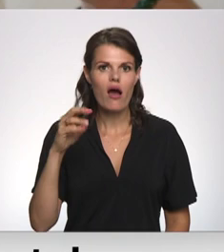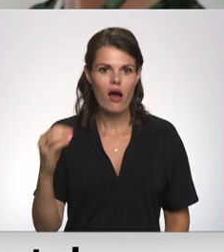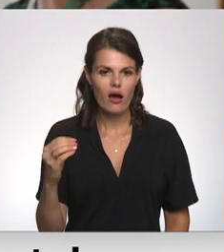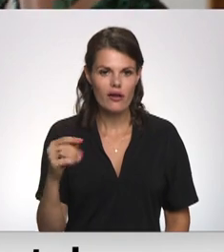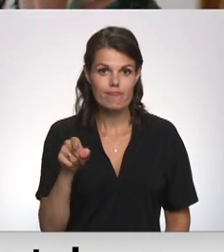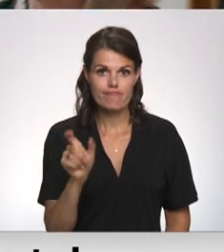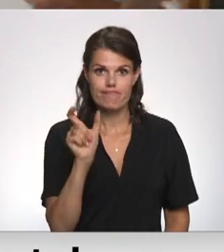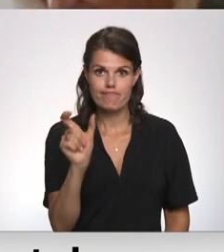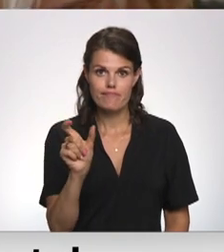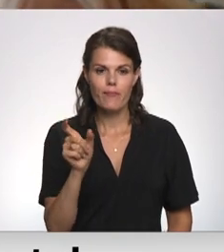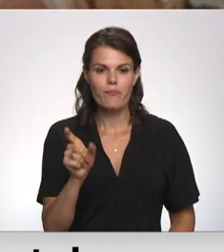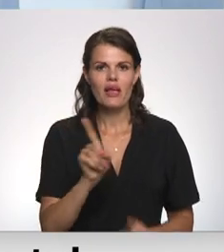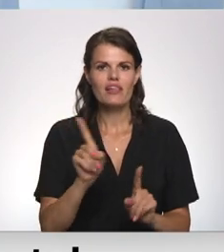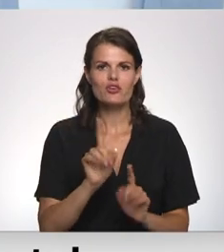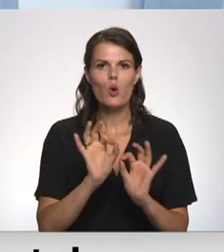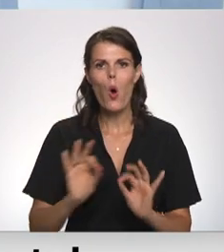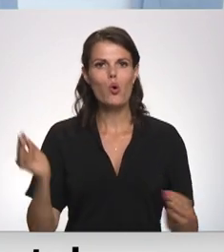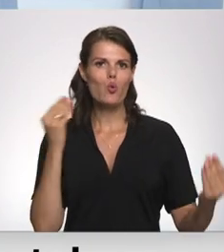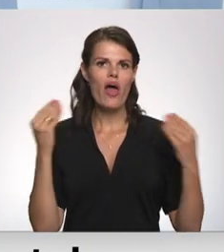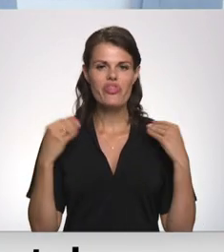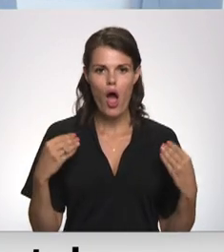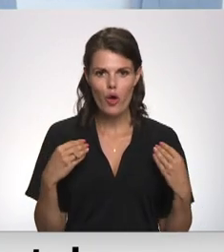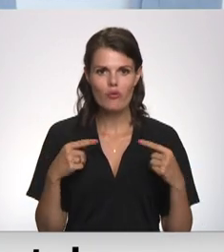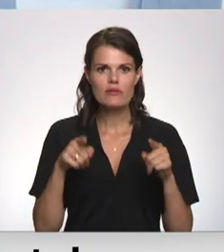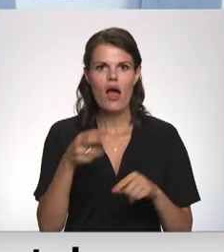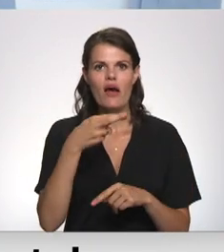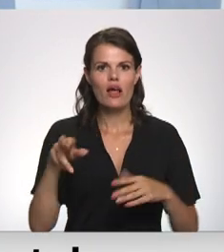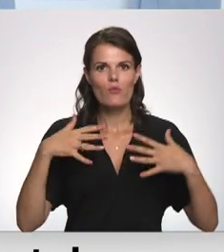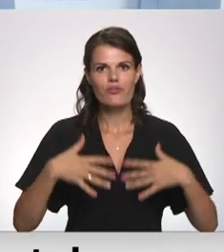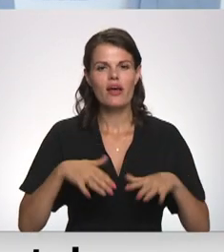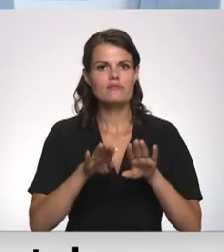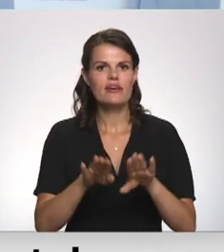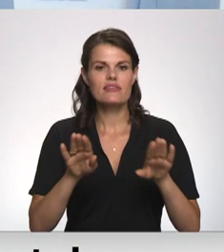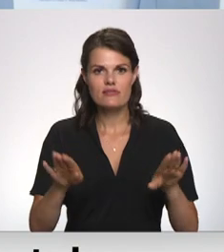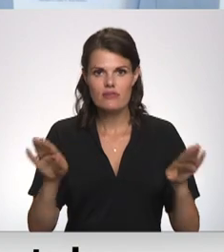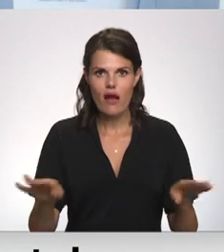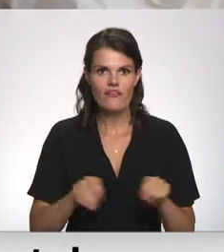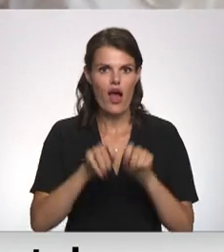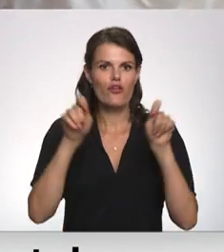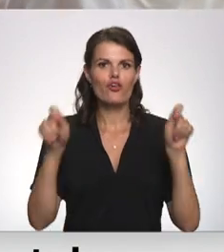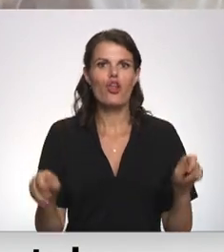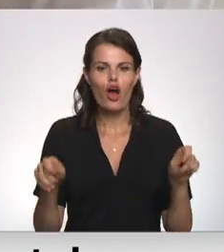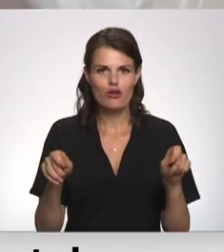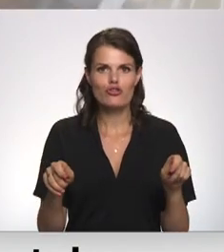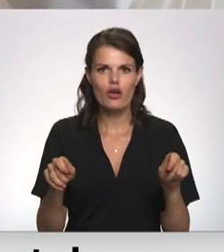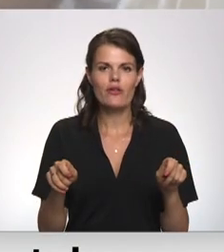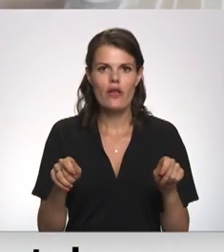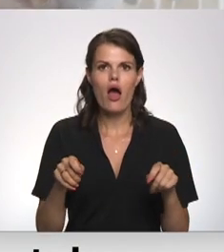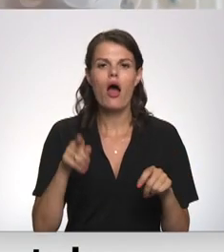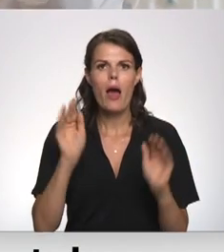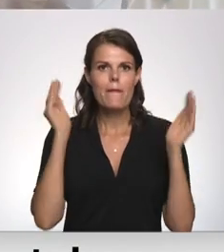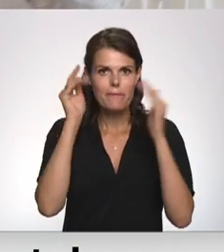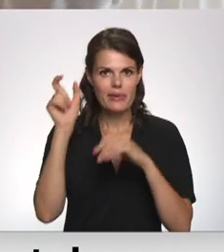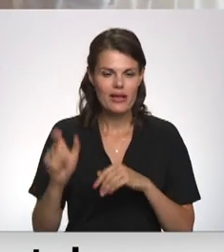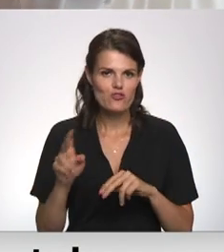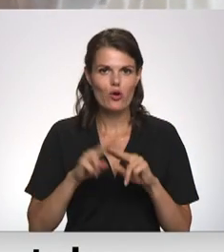vārda, rotājums. Tā reliģisko tērpu izstādes Kāziet Kurzemes ornāts atklāšanā priesteris un tekstila mākslinieks